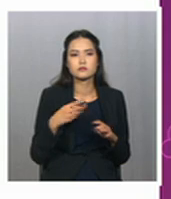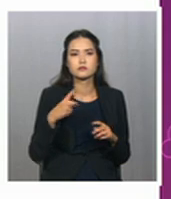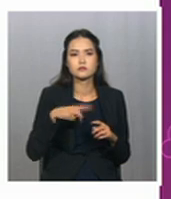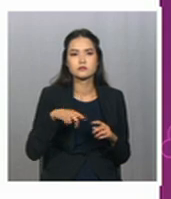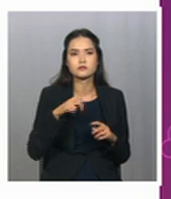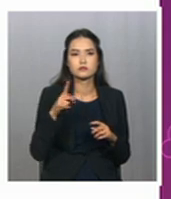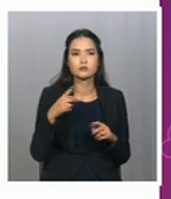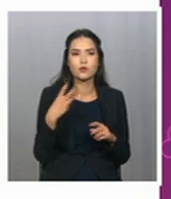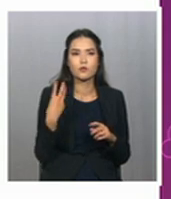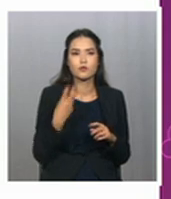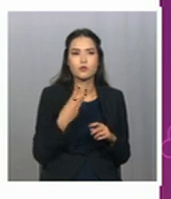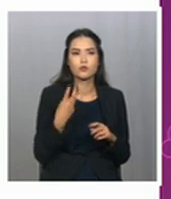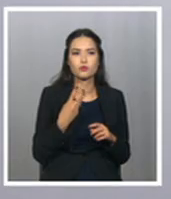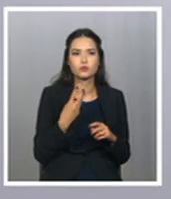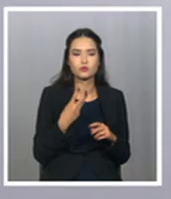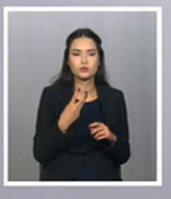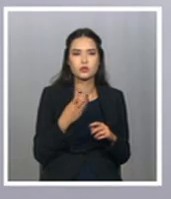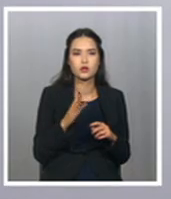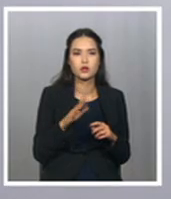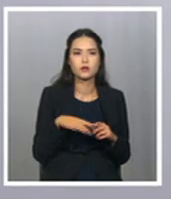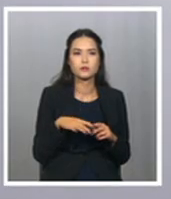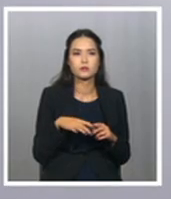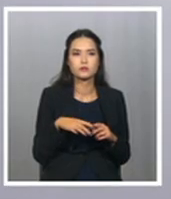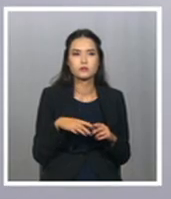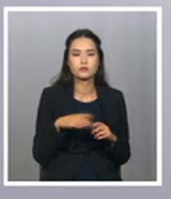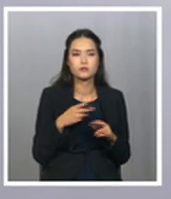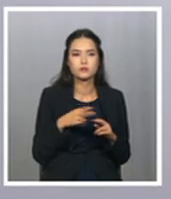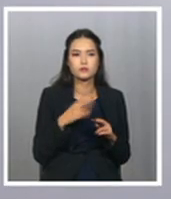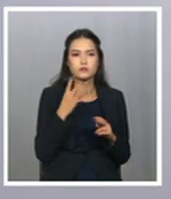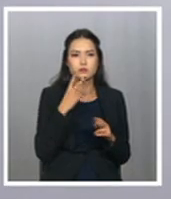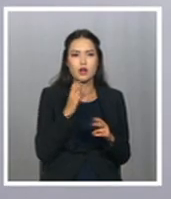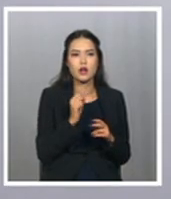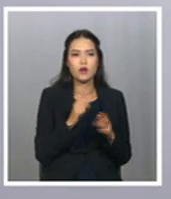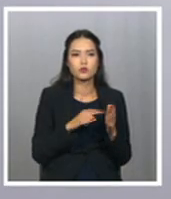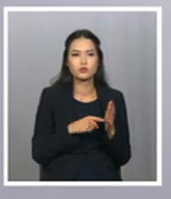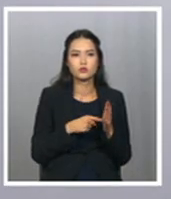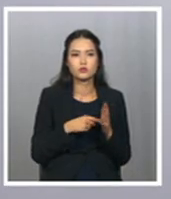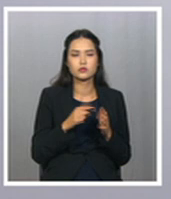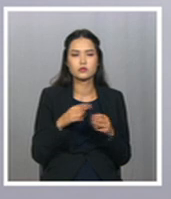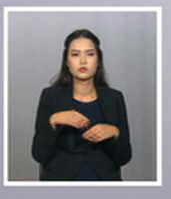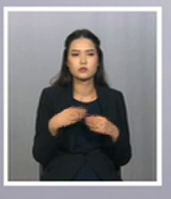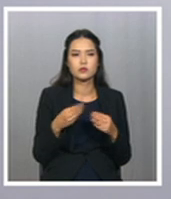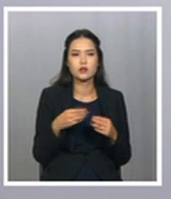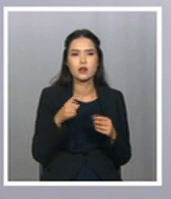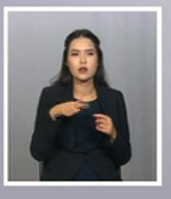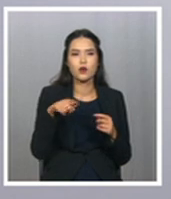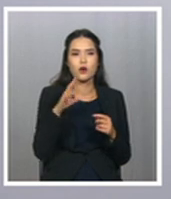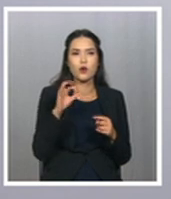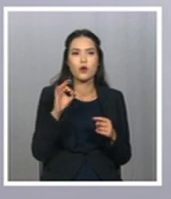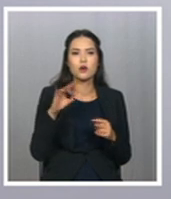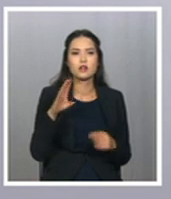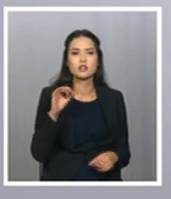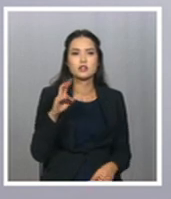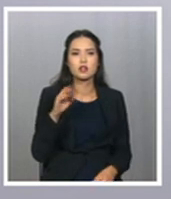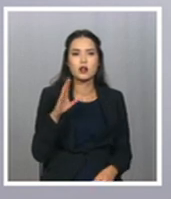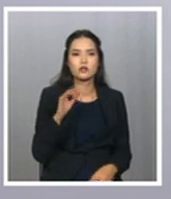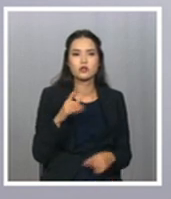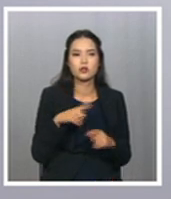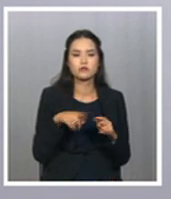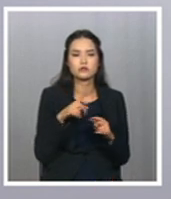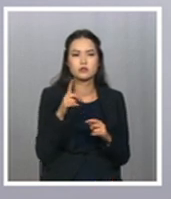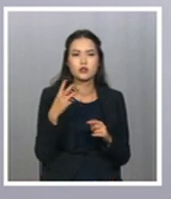OY-ге перпендикуляр түсіреміз. Ол бізде А нүктесіне келеді. Демек ординатасы түбір астында 3-ке